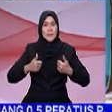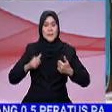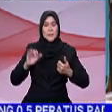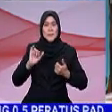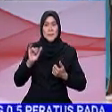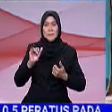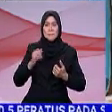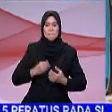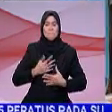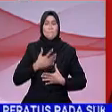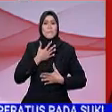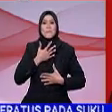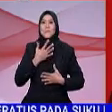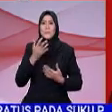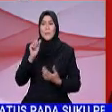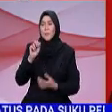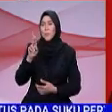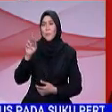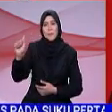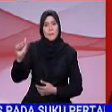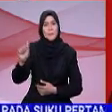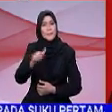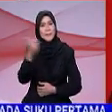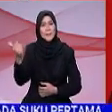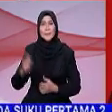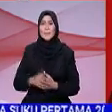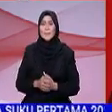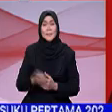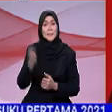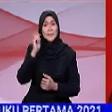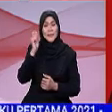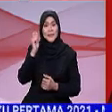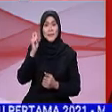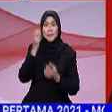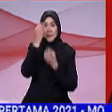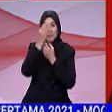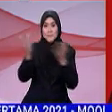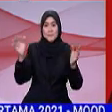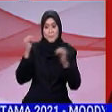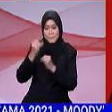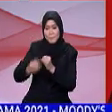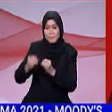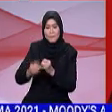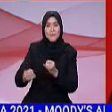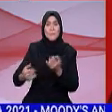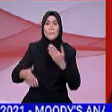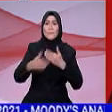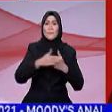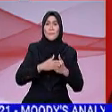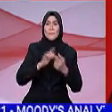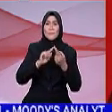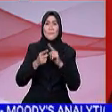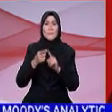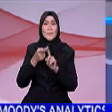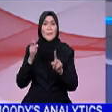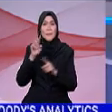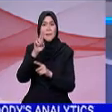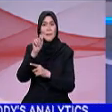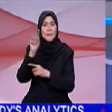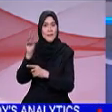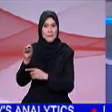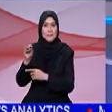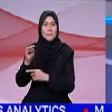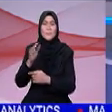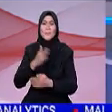aura dia tu lain. Tiga bahan itu tadi mengakhiri berita wilayah dari Kota Baru. Kembali bersama rakan tugas di Angkasa Puri.